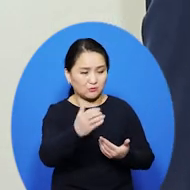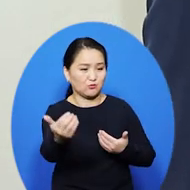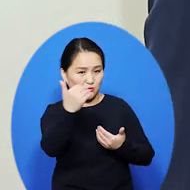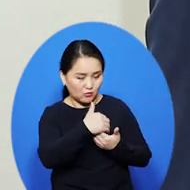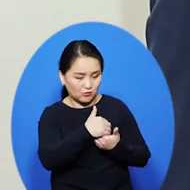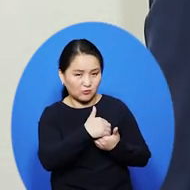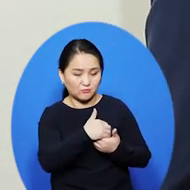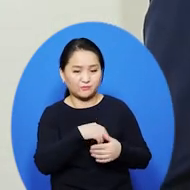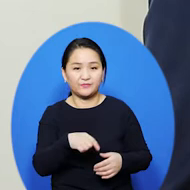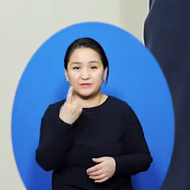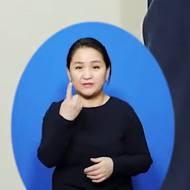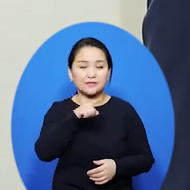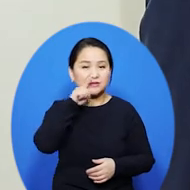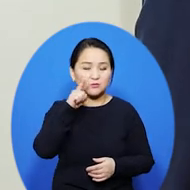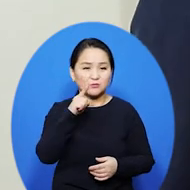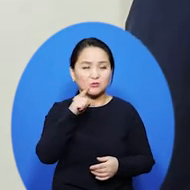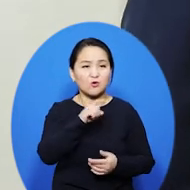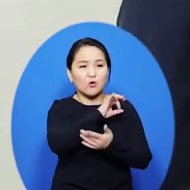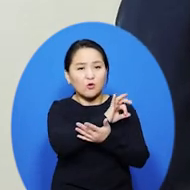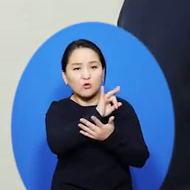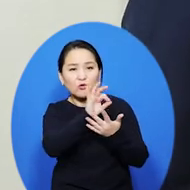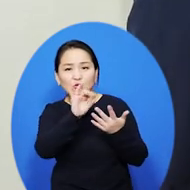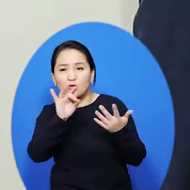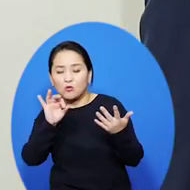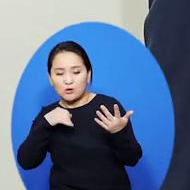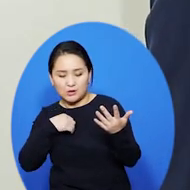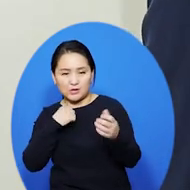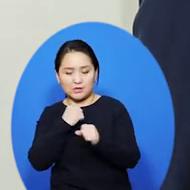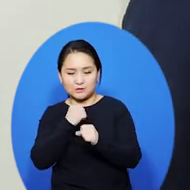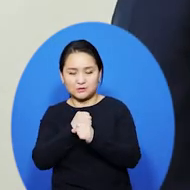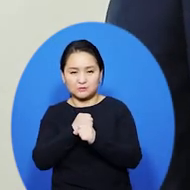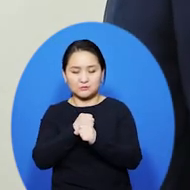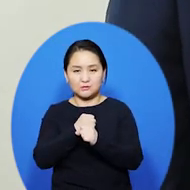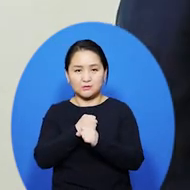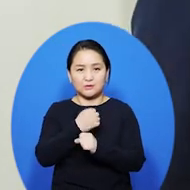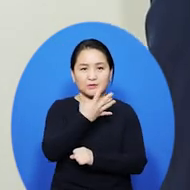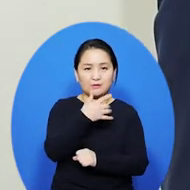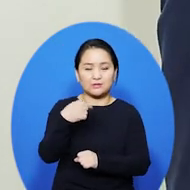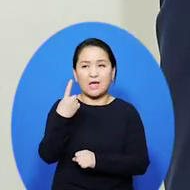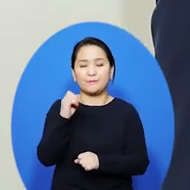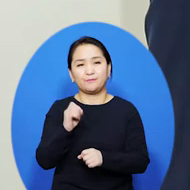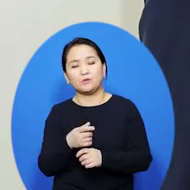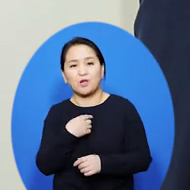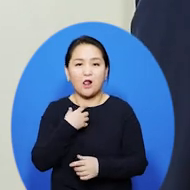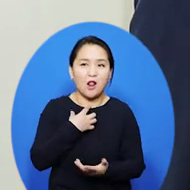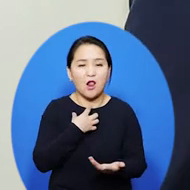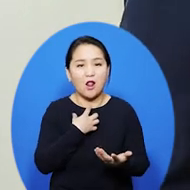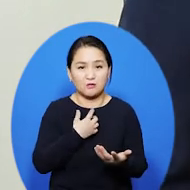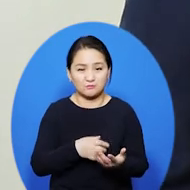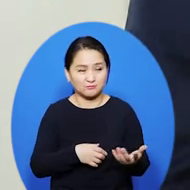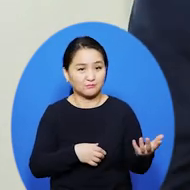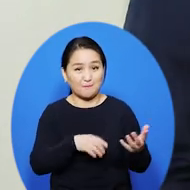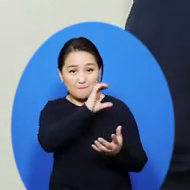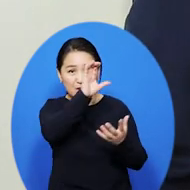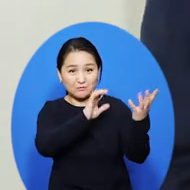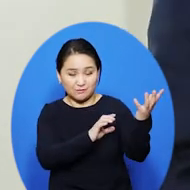урьж оролцуулаад нэг залуу хэд хэдэн ажил олгогчтой 5-10% шуурхай ярилцлага. Одоо